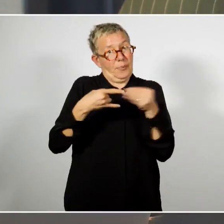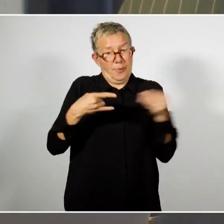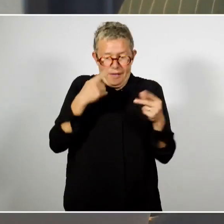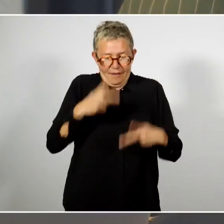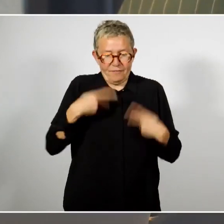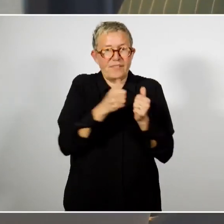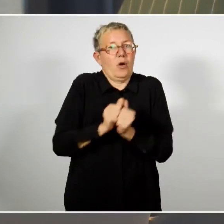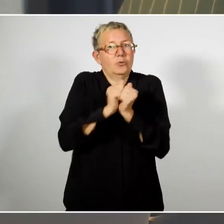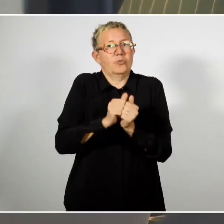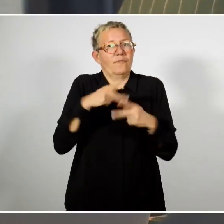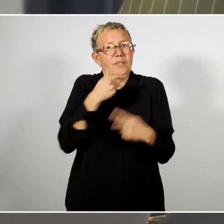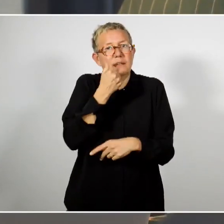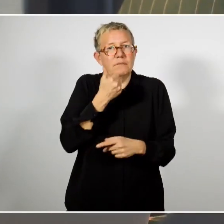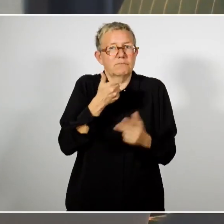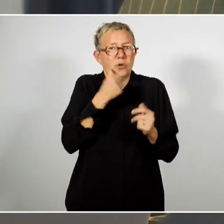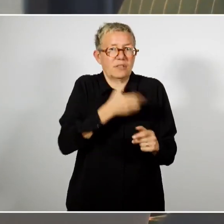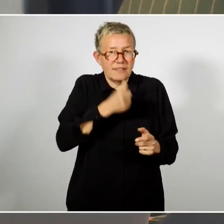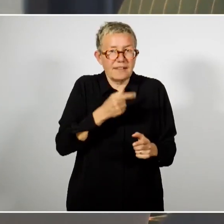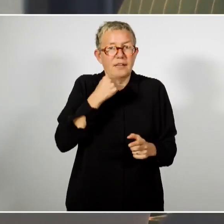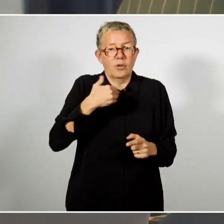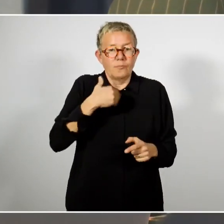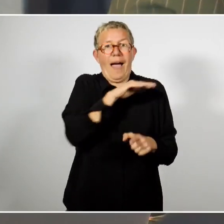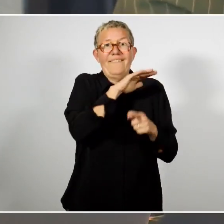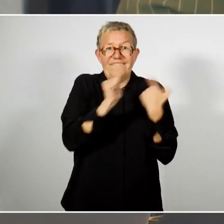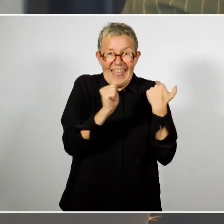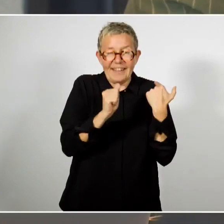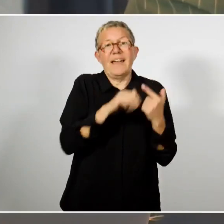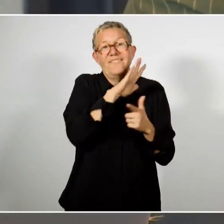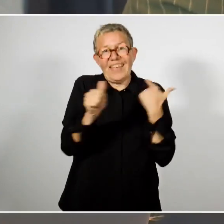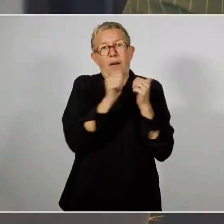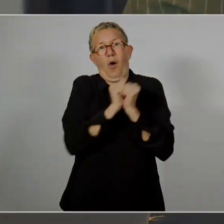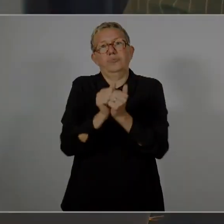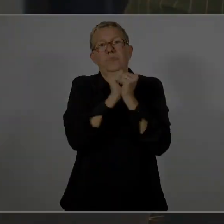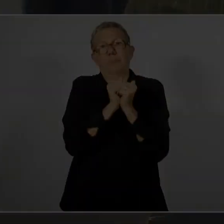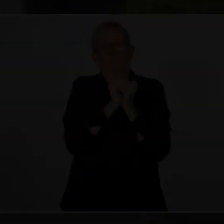ensemble au quotidien, nous avons choisi de faire et de bien faire ensemble, et ça, c'est dit.